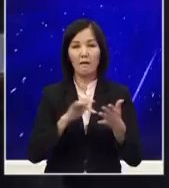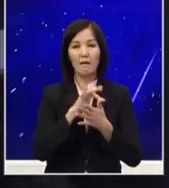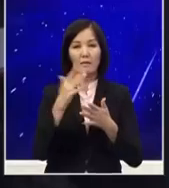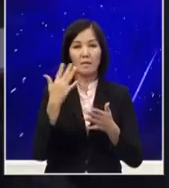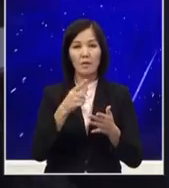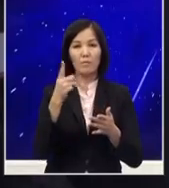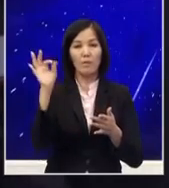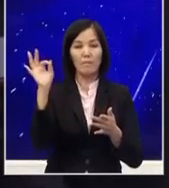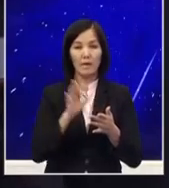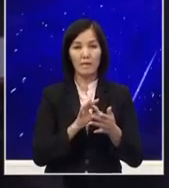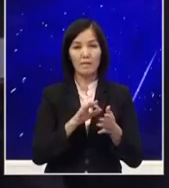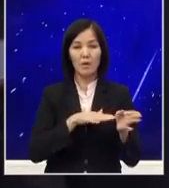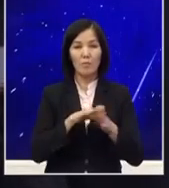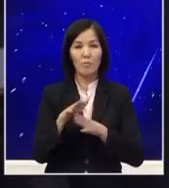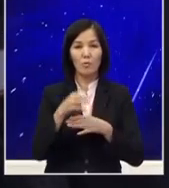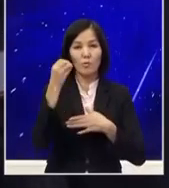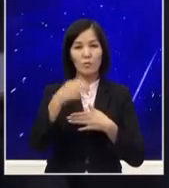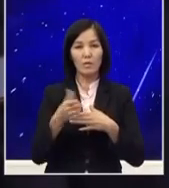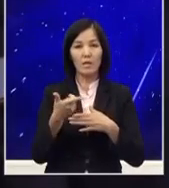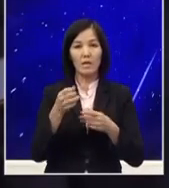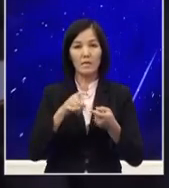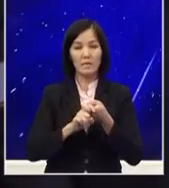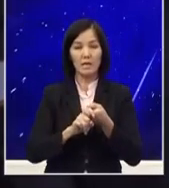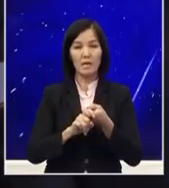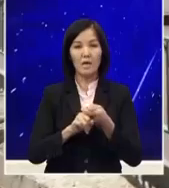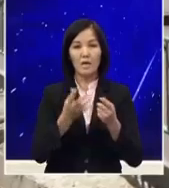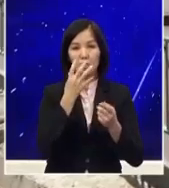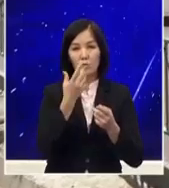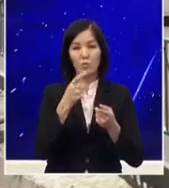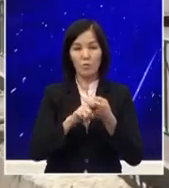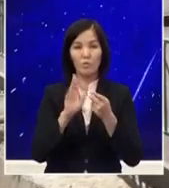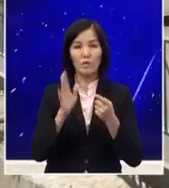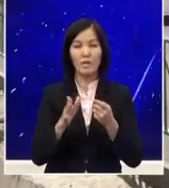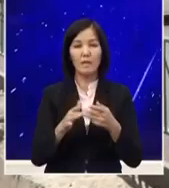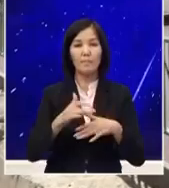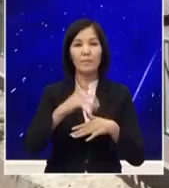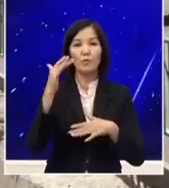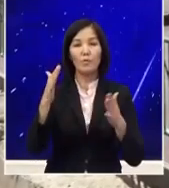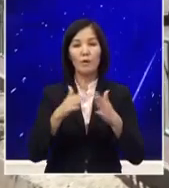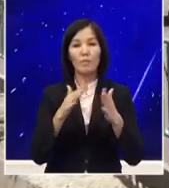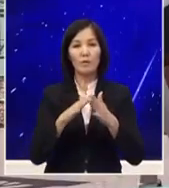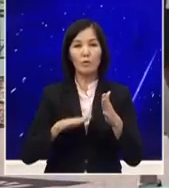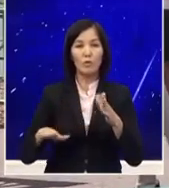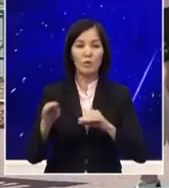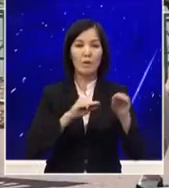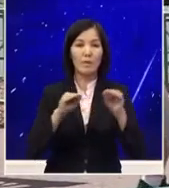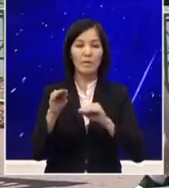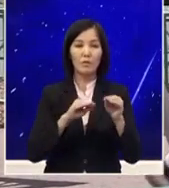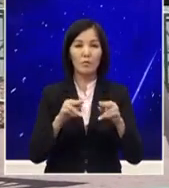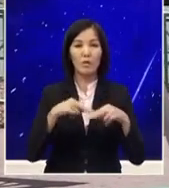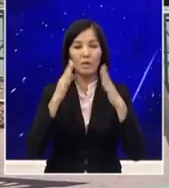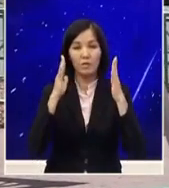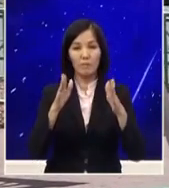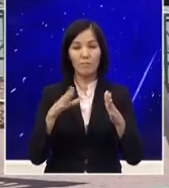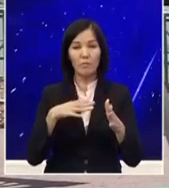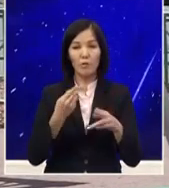51% полностью жаңа орталықтандырған жылу жүйесімен қамтамасыз етеміз. Талғарда көпқабатты тұрғын үй аулаларын абаттандыруға да айрықша көңіл